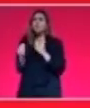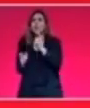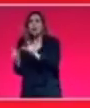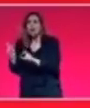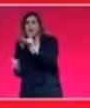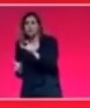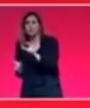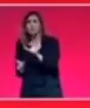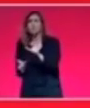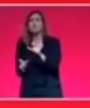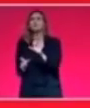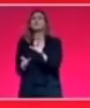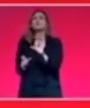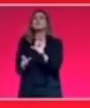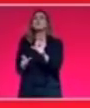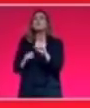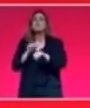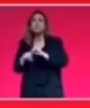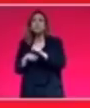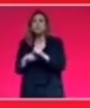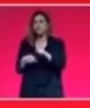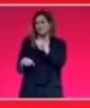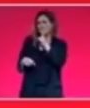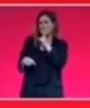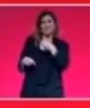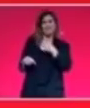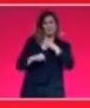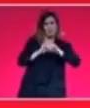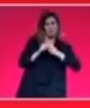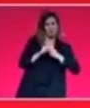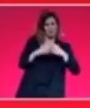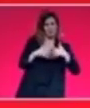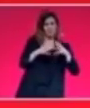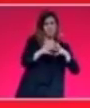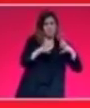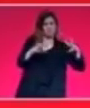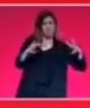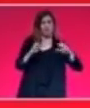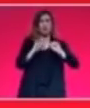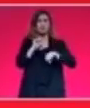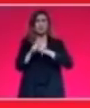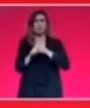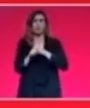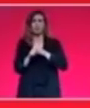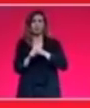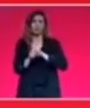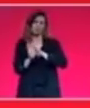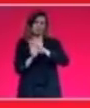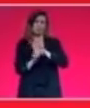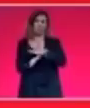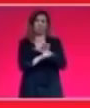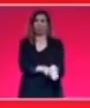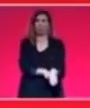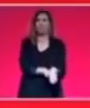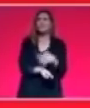λόγους, επιχειρούν να απαξιώσουν αυτή την προσπάθεια και τις δυνάμεις και τα στελέχη που συμμετέχουν. Οι λόγοι